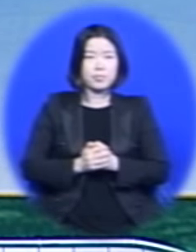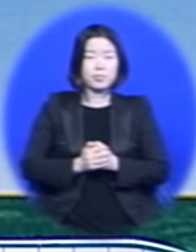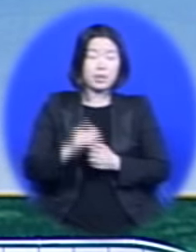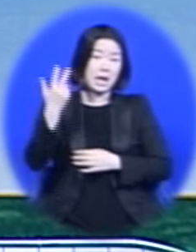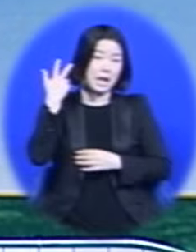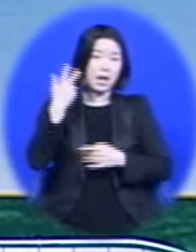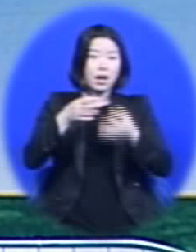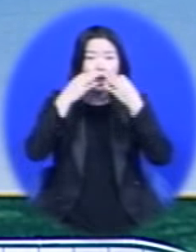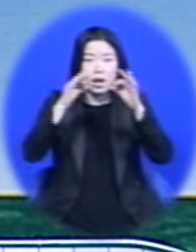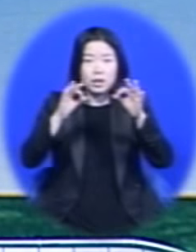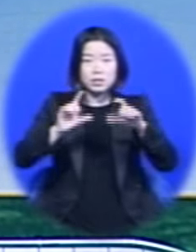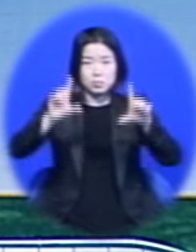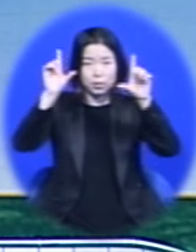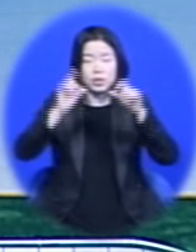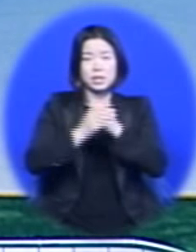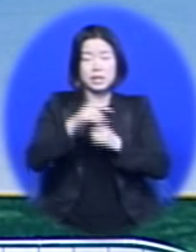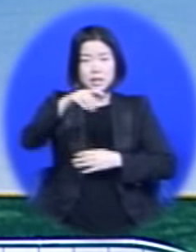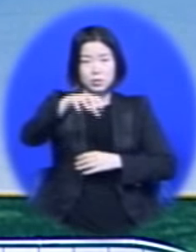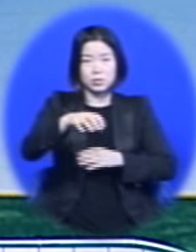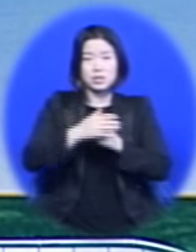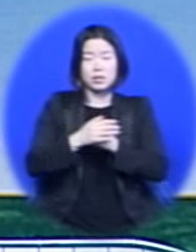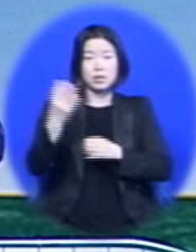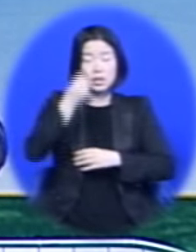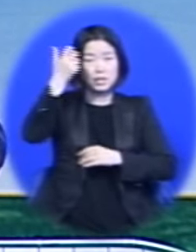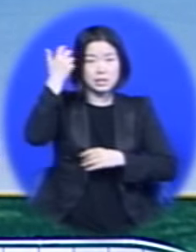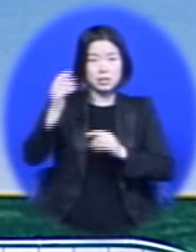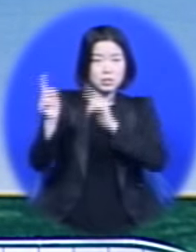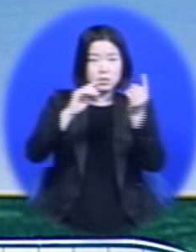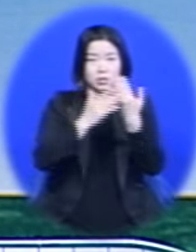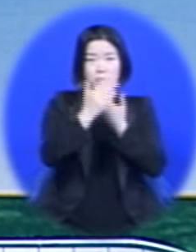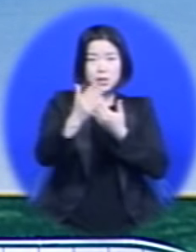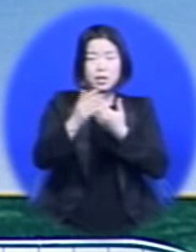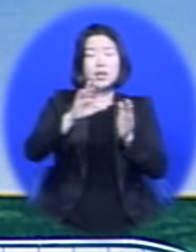지난주 금요일 이 자리에서 성령집회가 열렸을 때